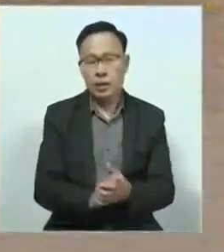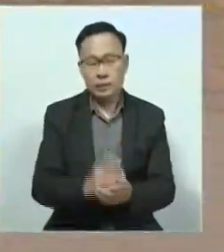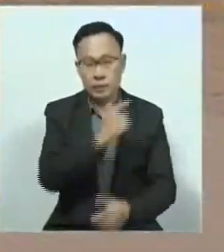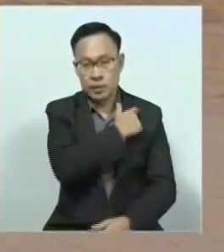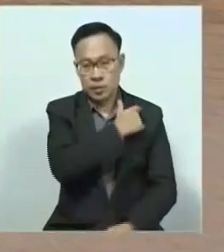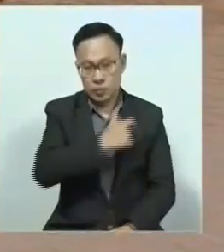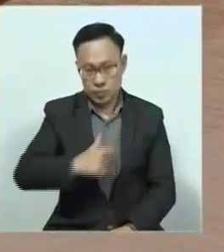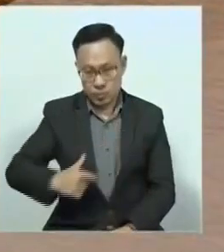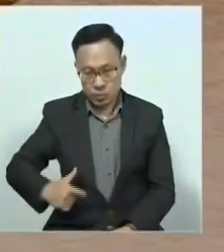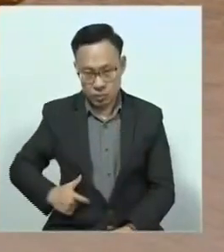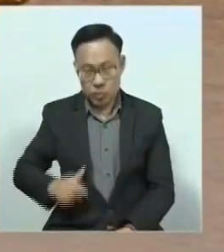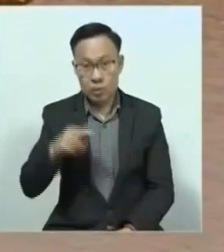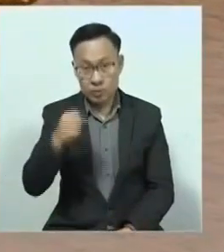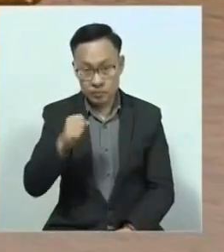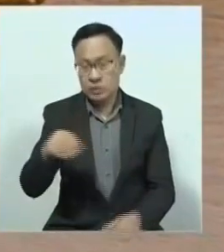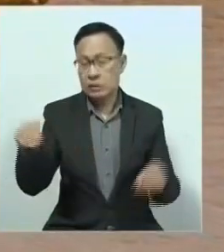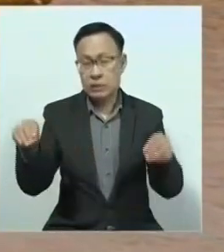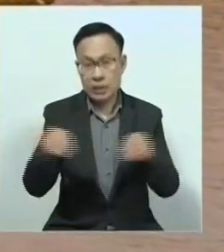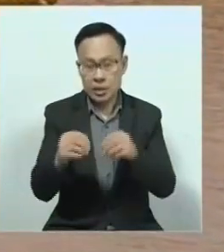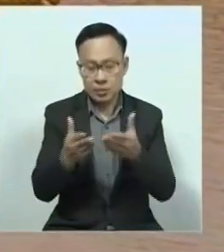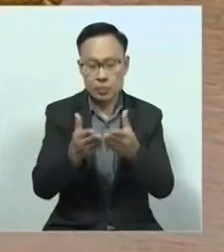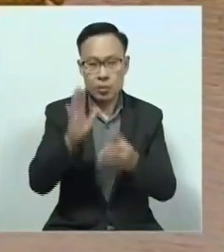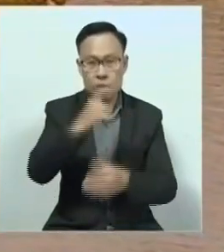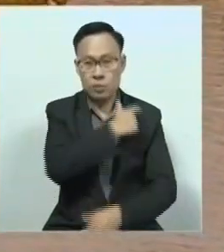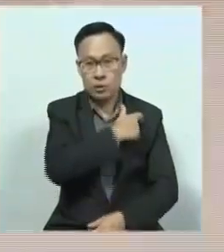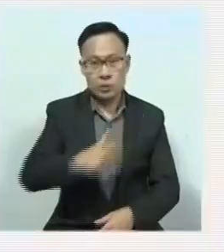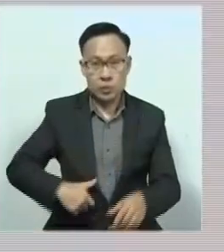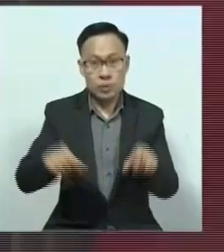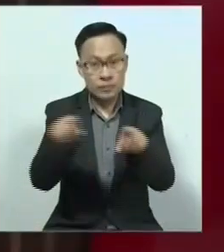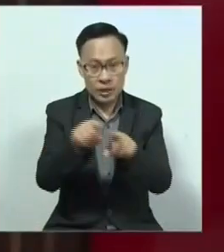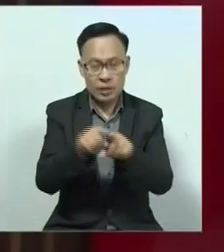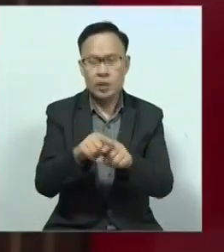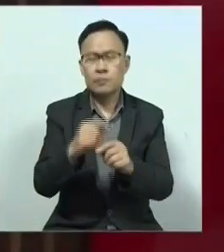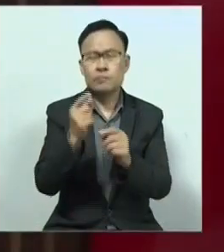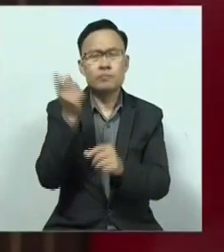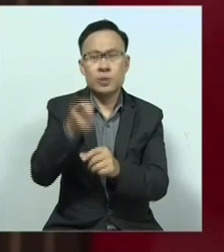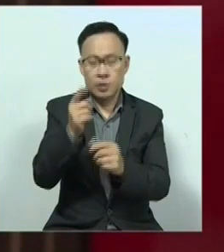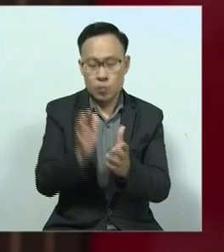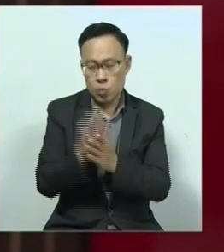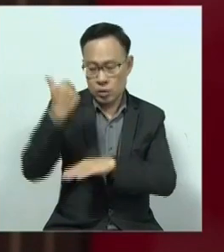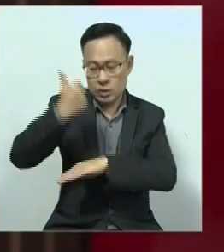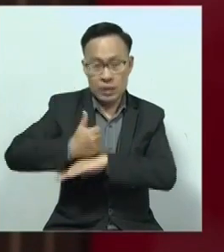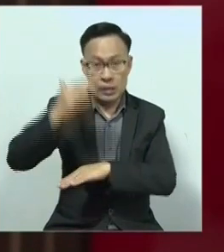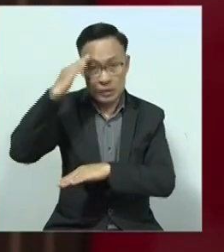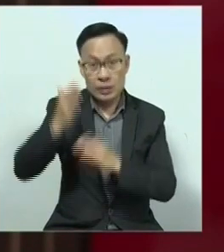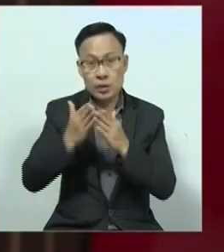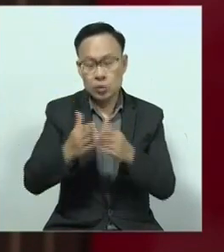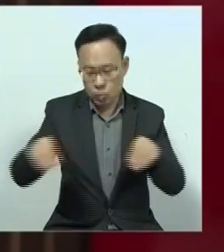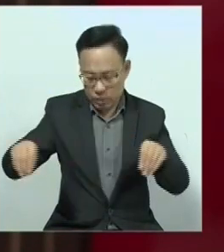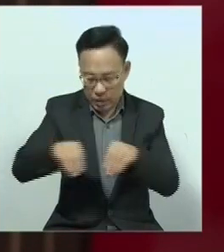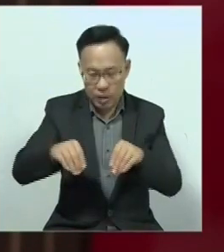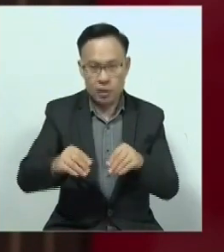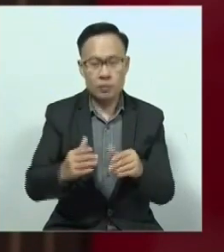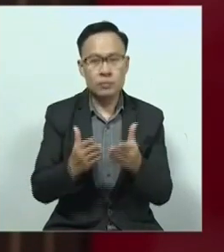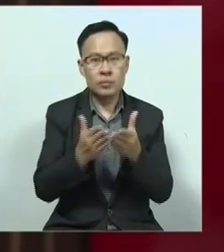รือแตงโมโดยปกติตั้งแต่ครั้งก่อนๆมาก็เช่นเดียวกัน ใช่ครับ ดูการซ้อมใหญ่ก็จะได้เห็นคล้ายของจริงที่สุดใน